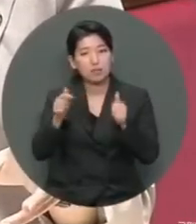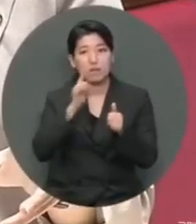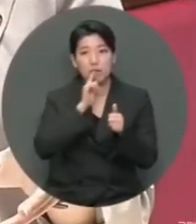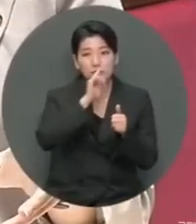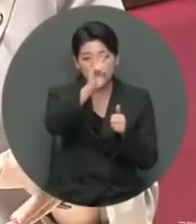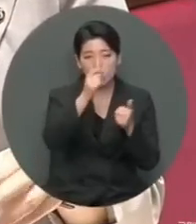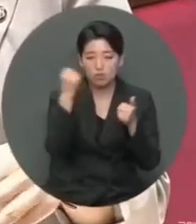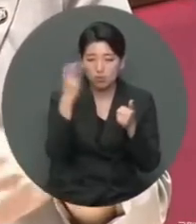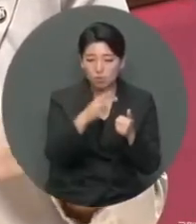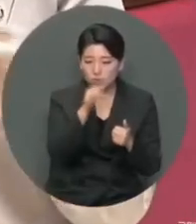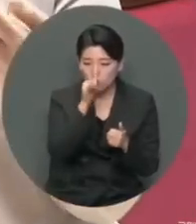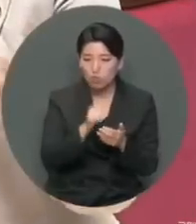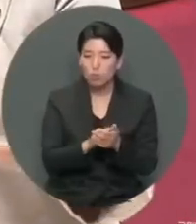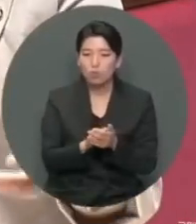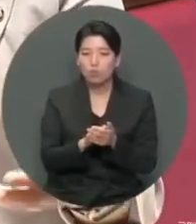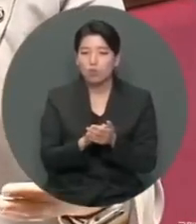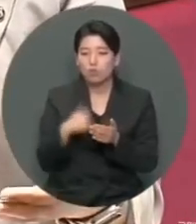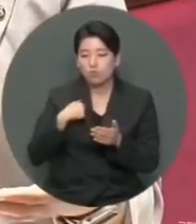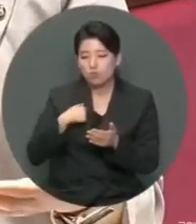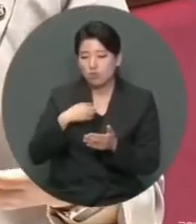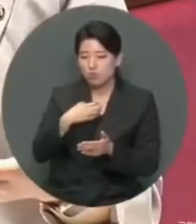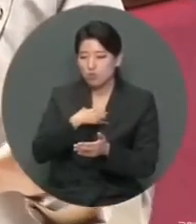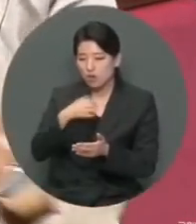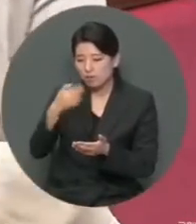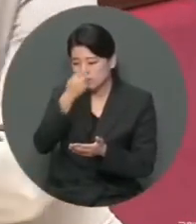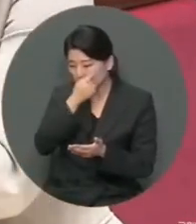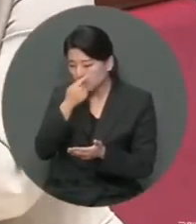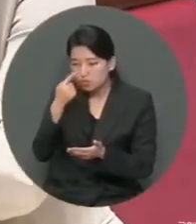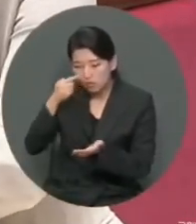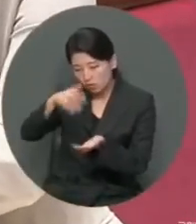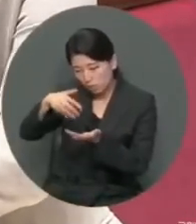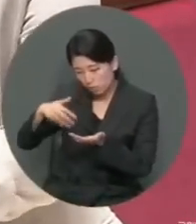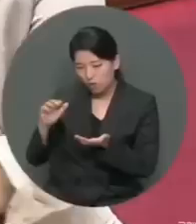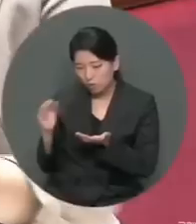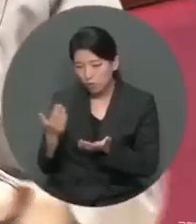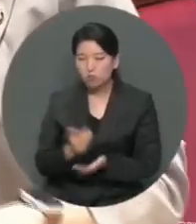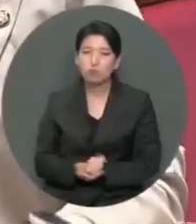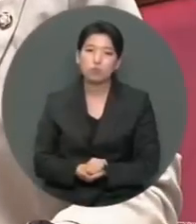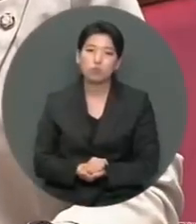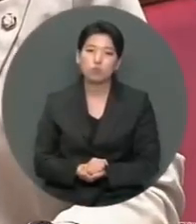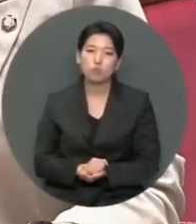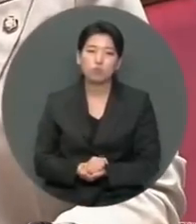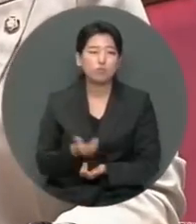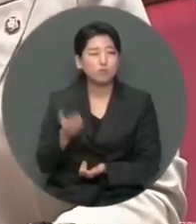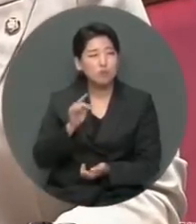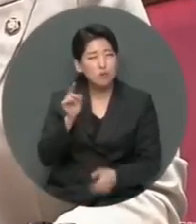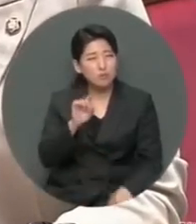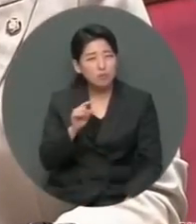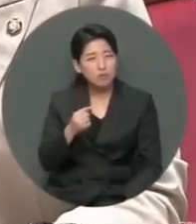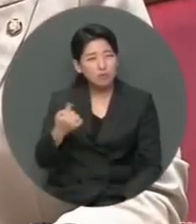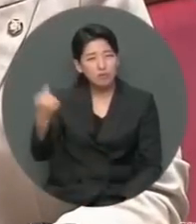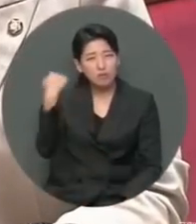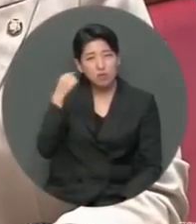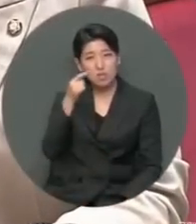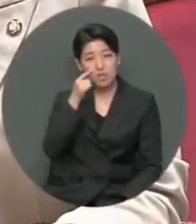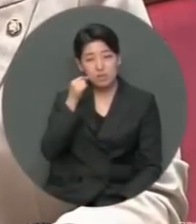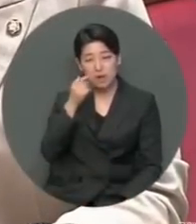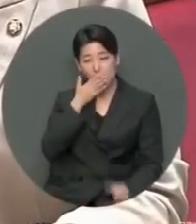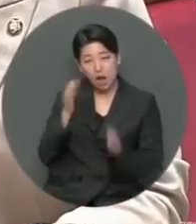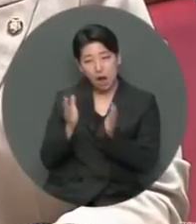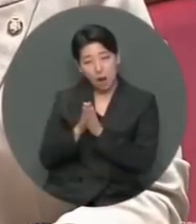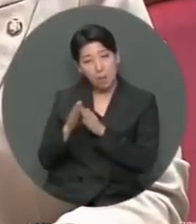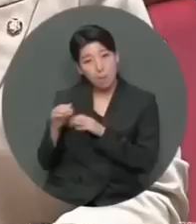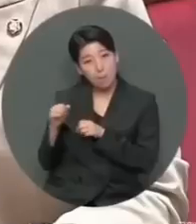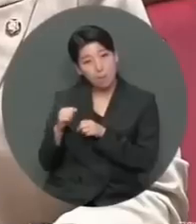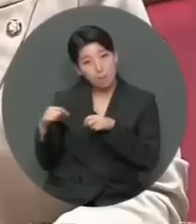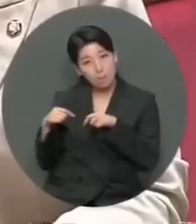수도 있는 상황인데 뭐 일본 정부랑 뭐 뒤 어떤 알 수 없는 이면 합의라도 하신 건가요? 제소하지 그런 거는 않겠다는?